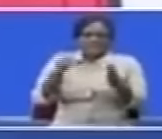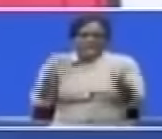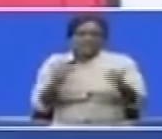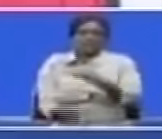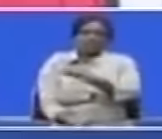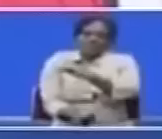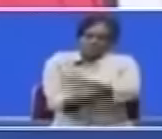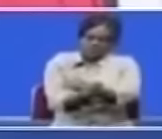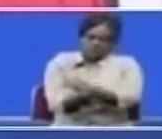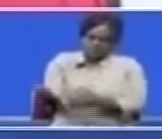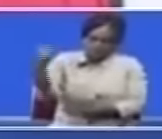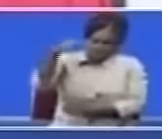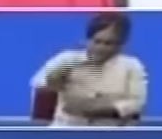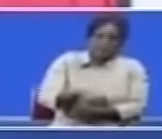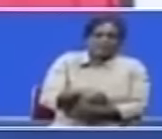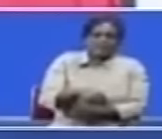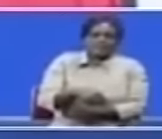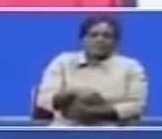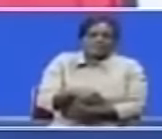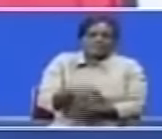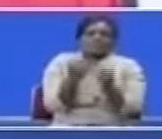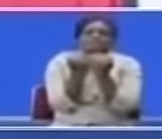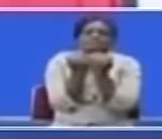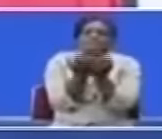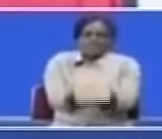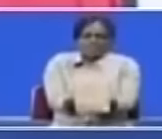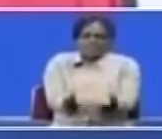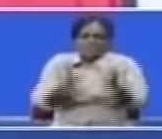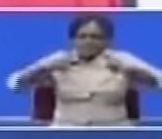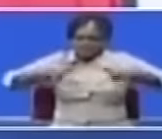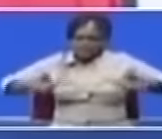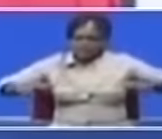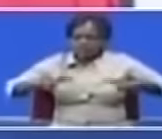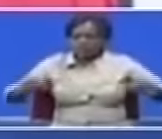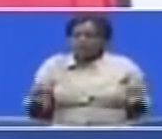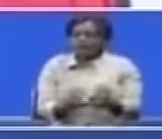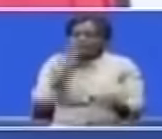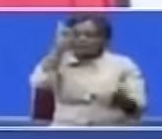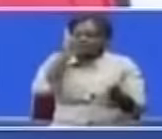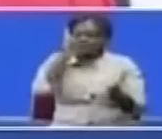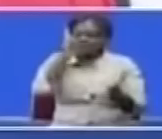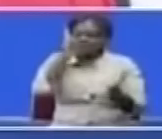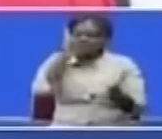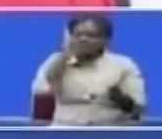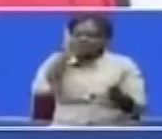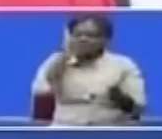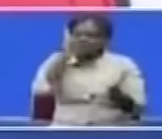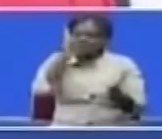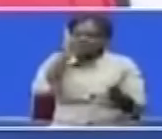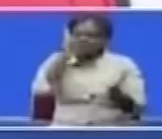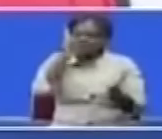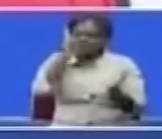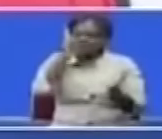feri. Let anti-corruption waingilie feri. Wachunguze ni nini inaendelea huko. Pesa zina